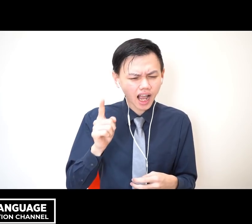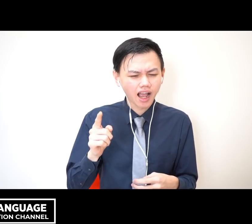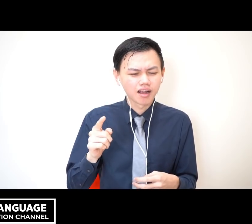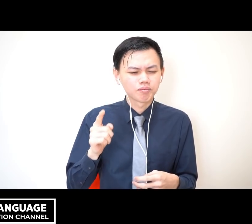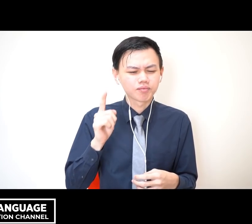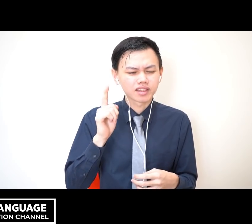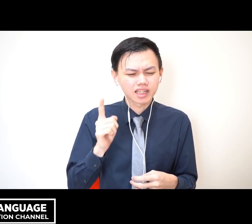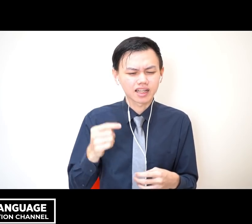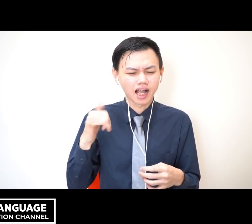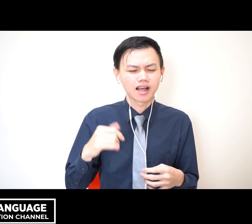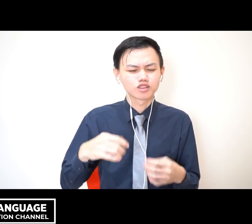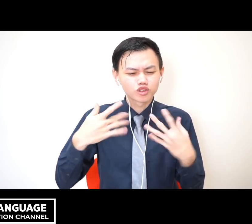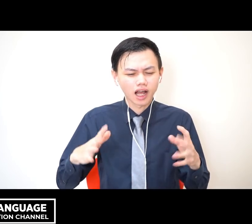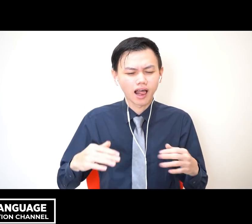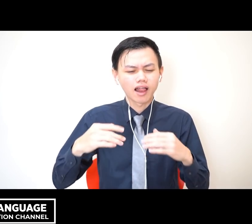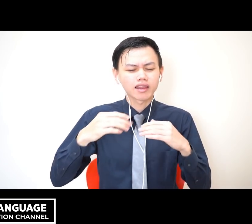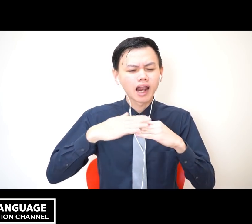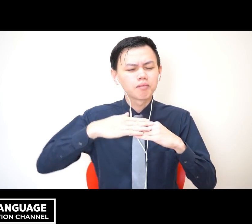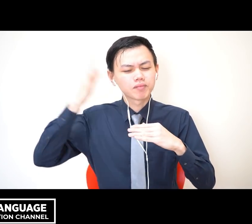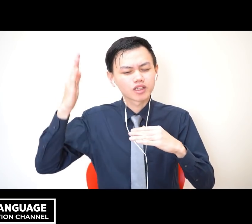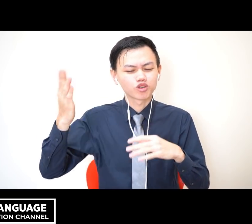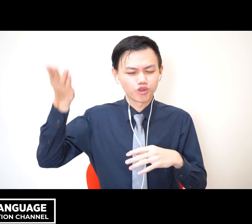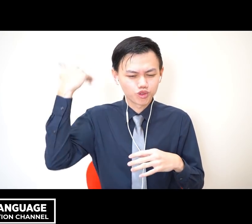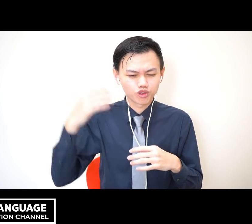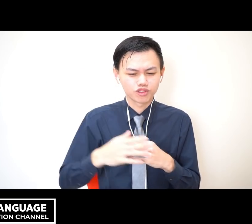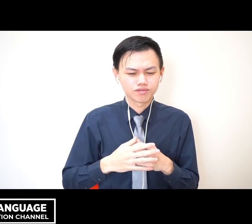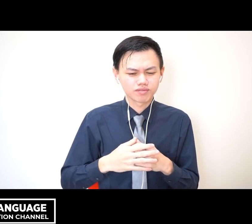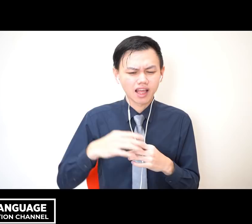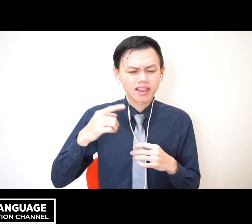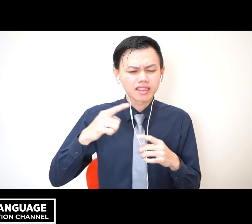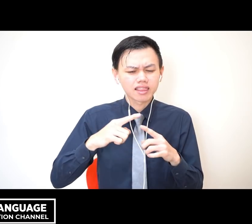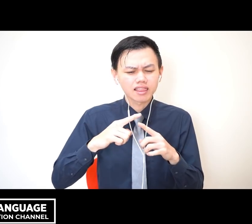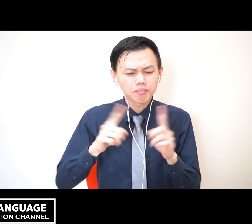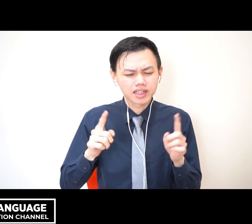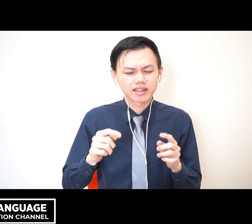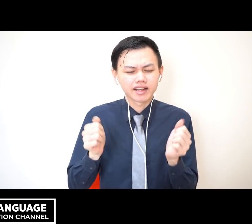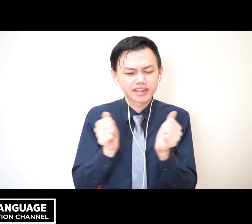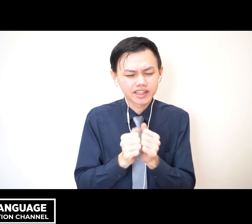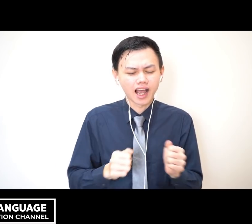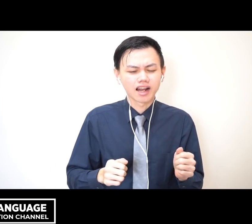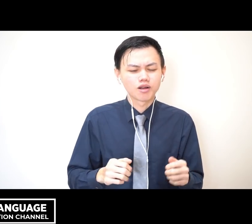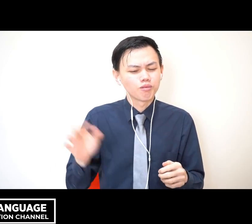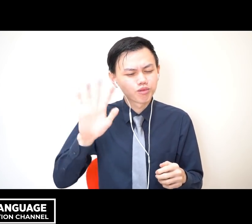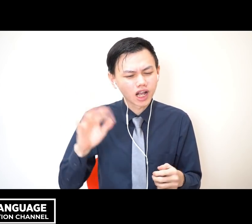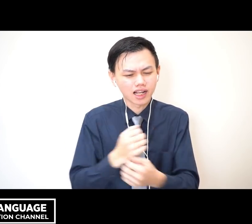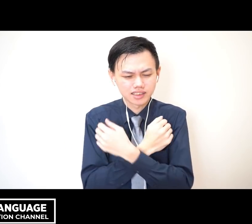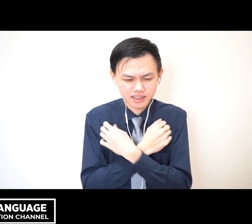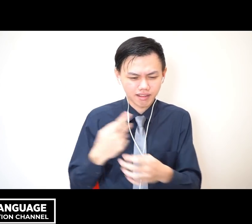yang luar biasa. He proved it, Dia buktikan itu by sending His Son to be a